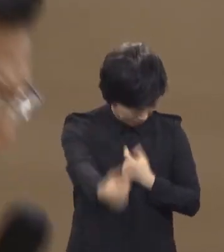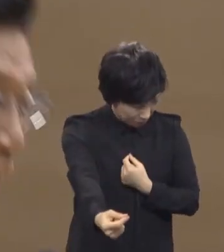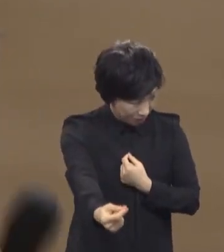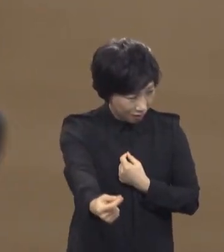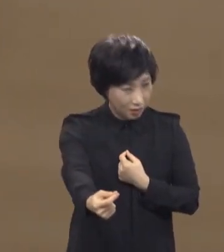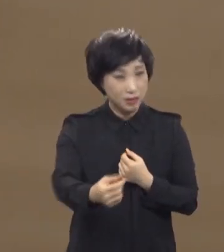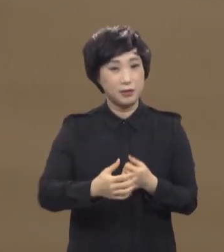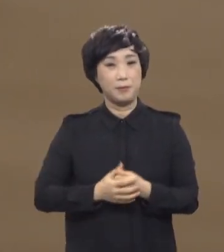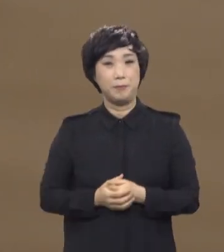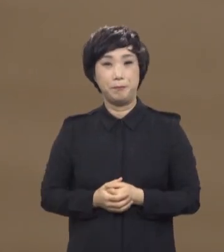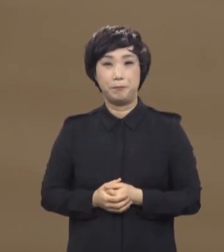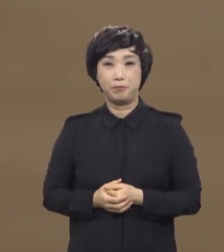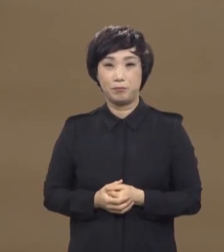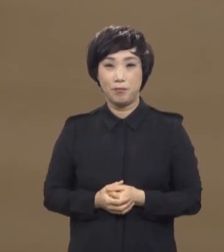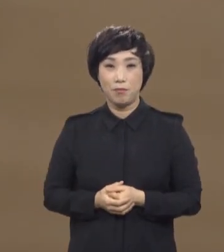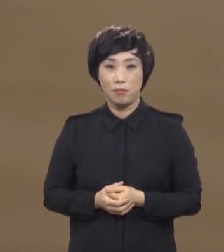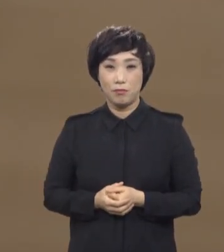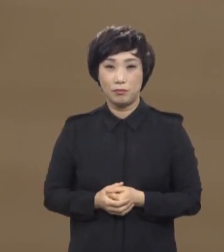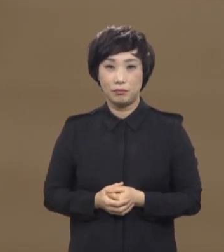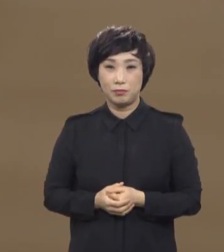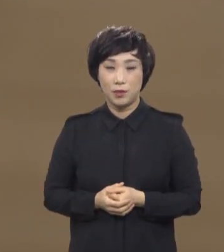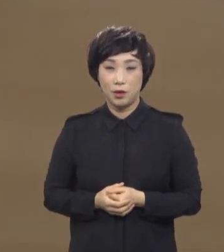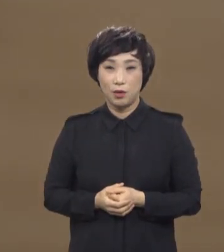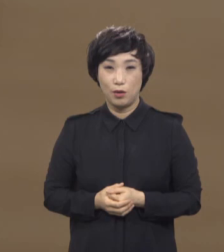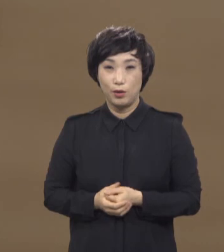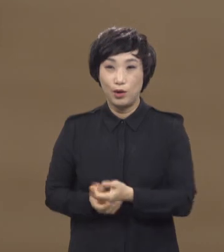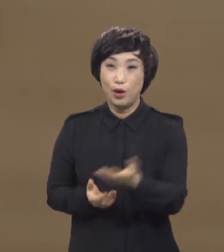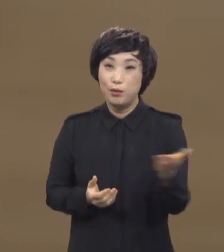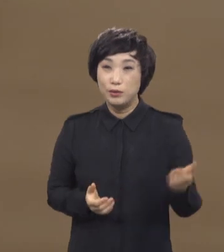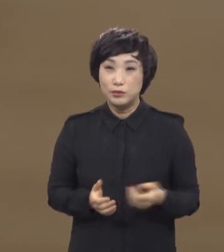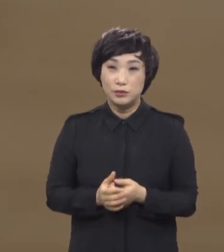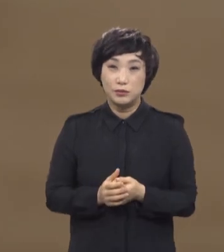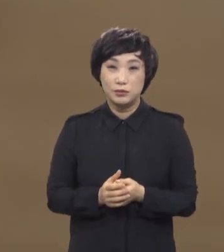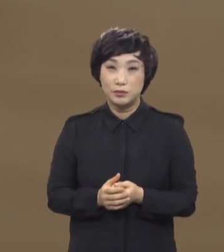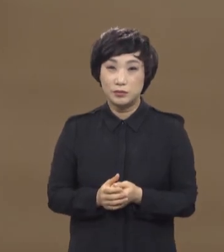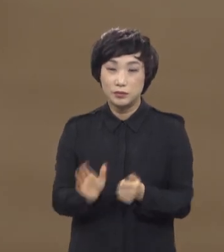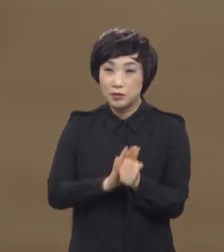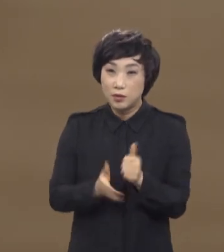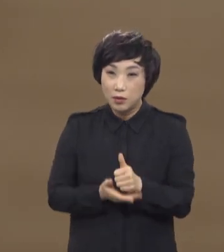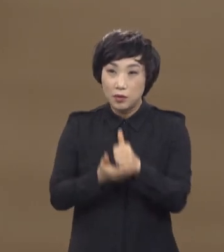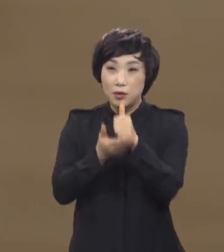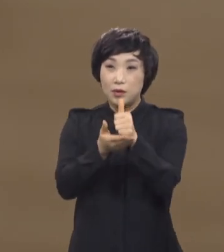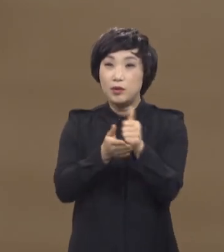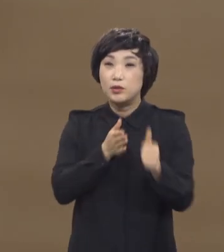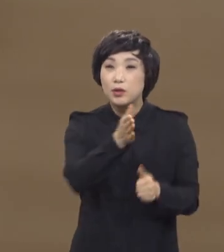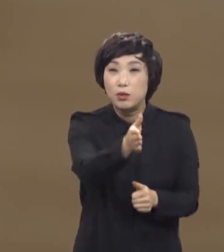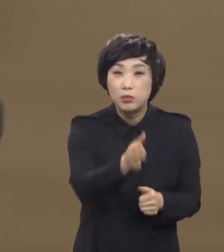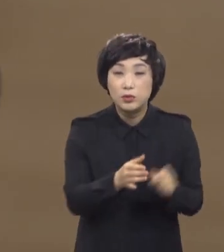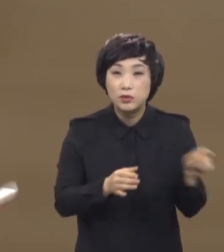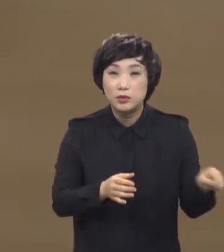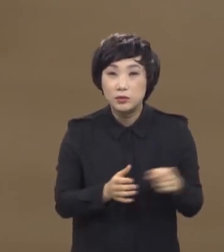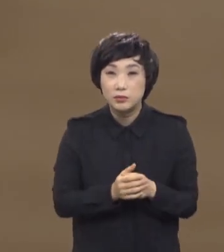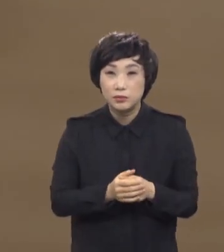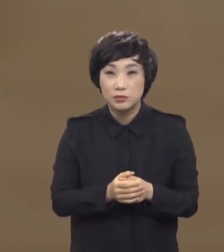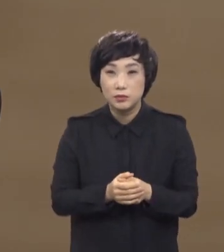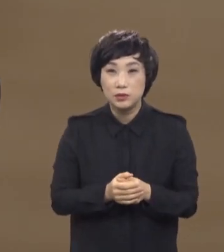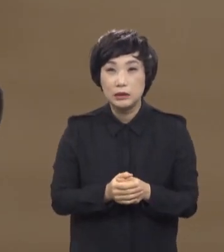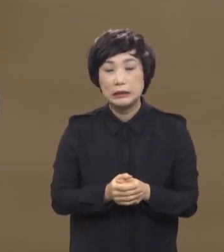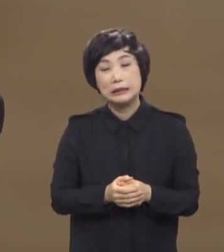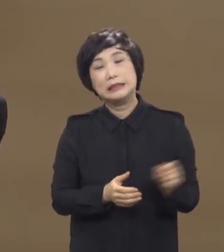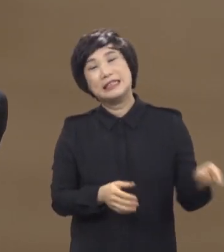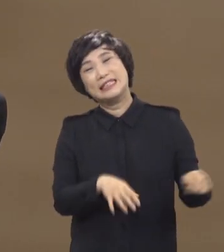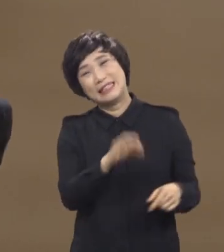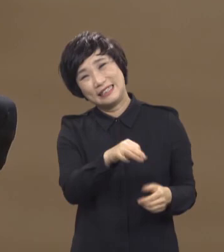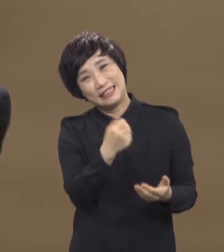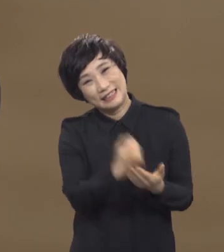것이니라 이게 얼마나 대접받고 사랑받으려고 하는 자가 촌스러우냐 이